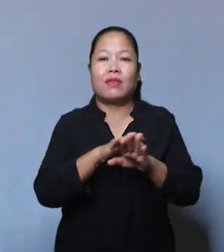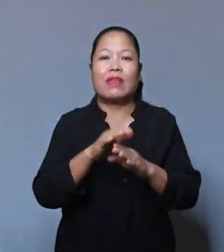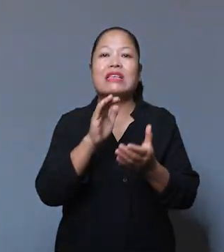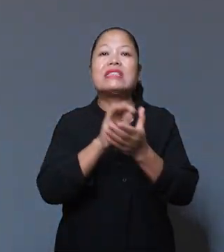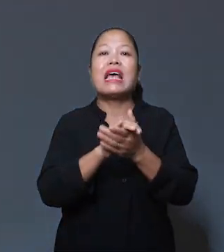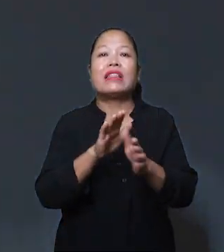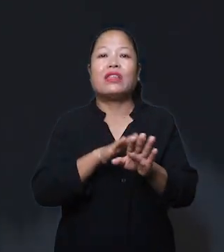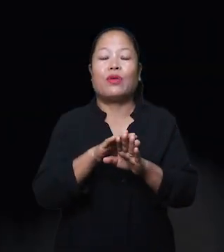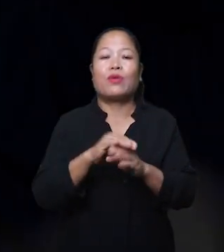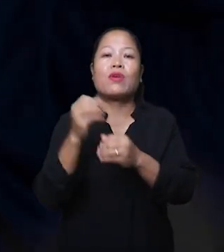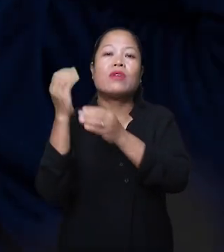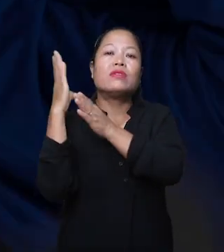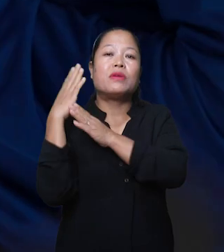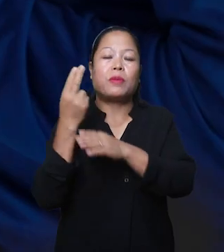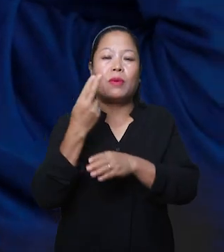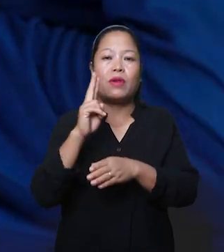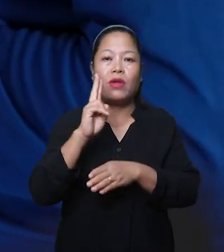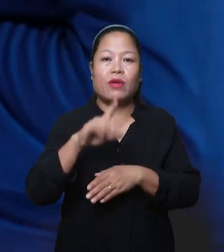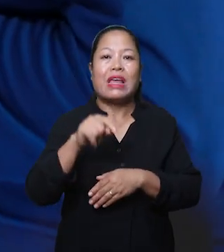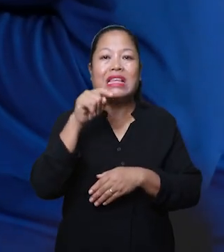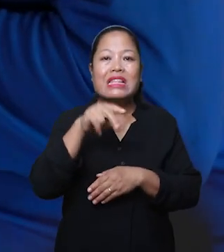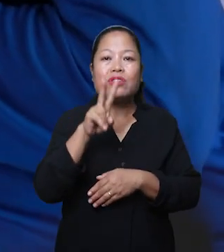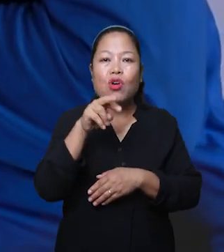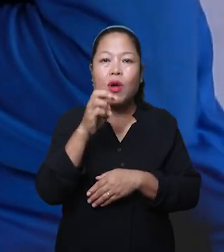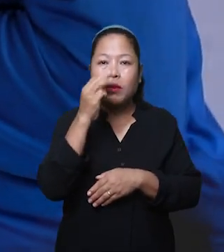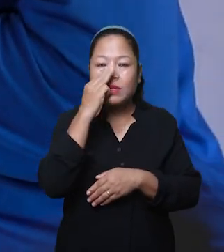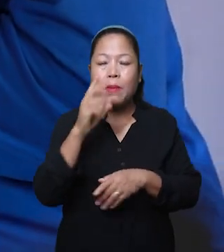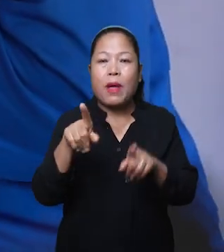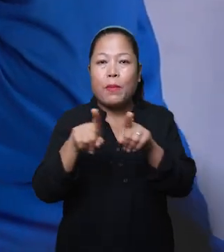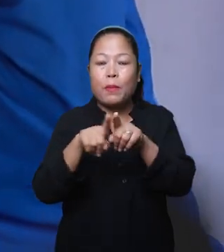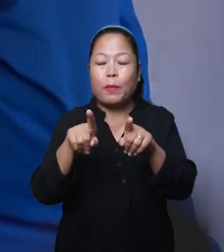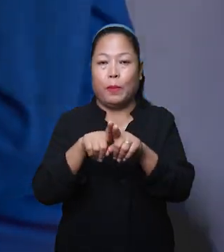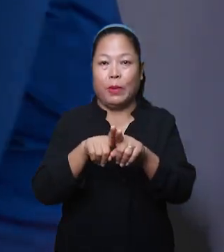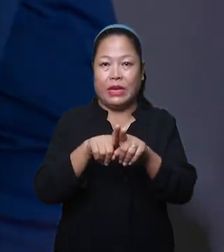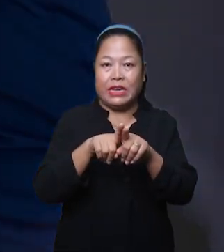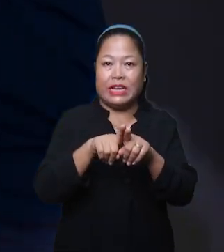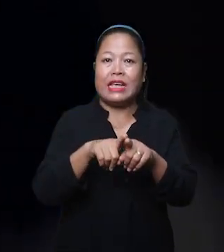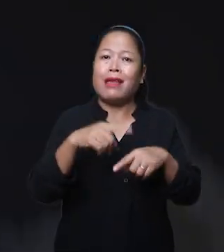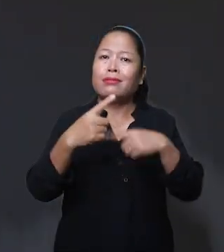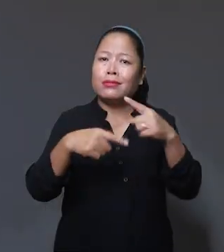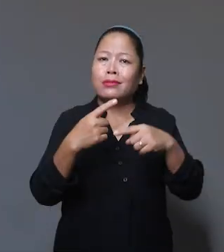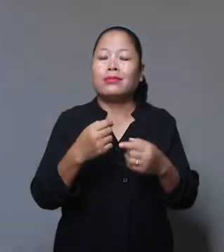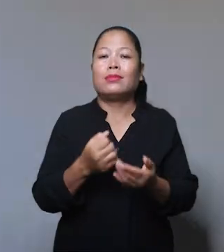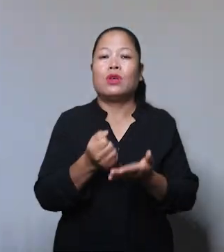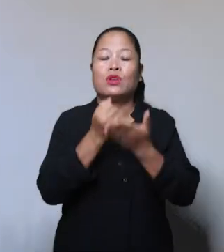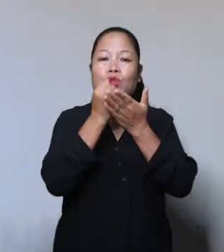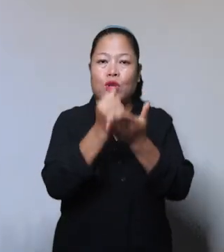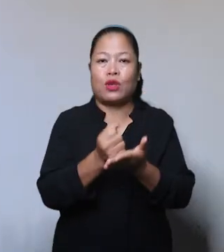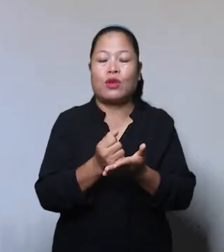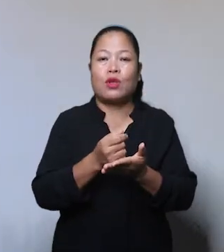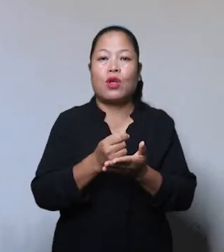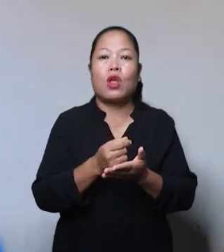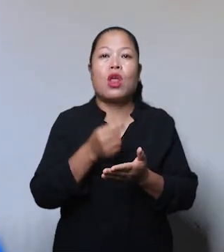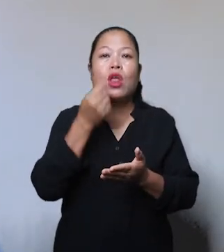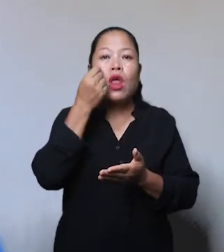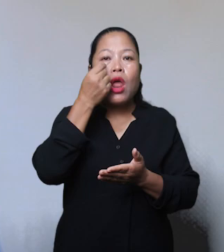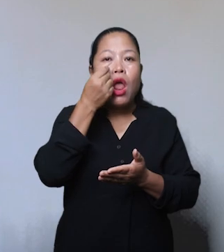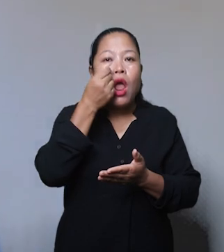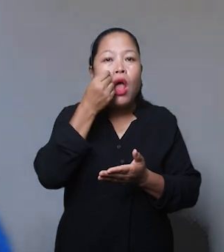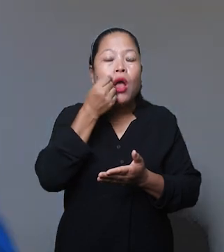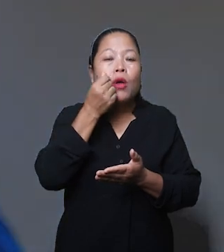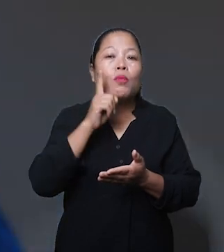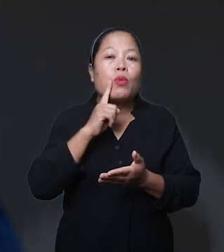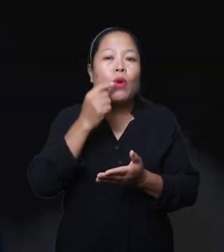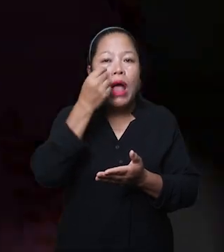साथीभाइ आदिको उल्लेखनीय भूमिका त छँदैछ तर यस्तो अवस्थामा पनि चट्टानजै नडगमगाई साथमा रहेका